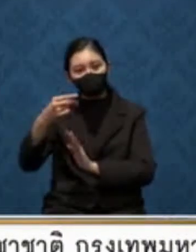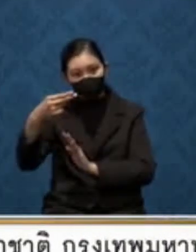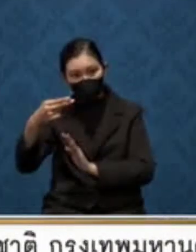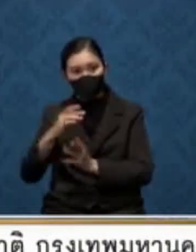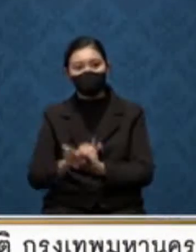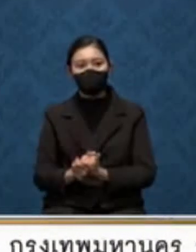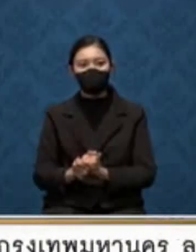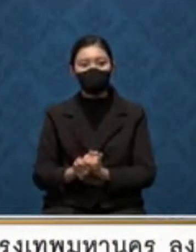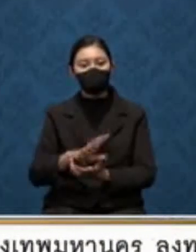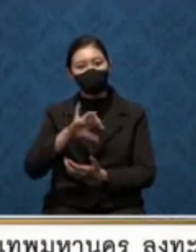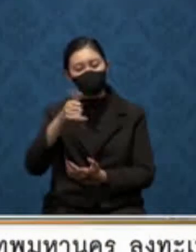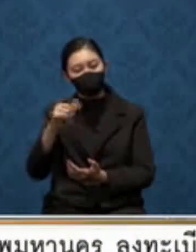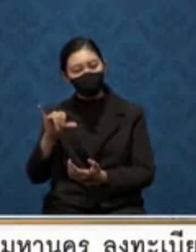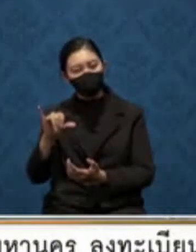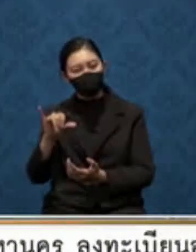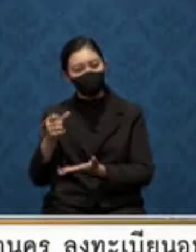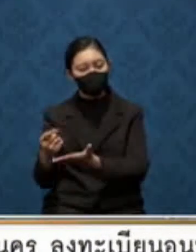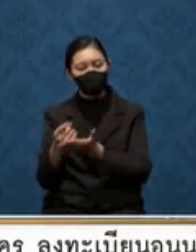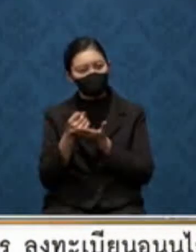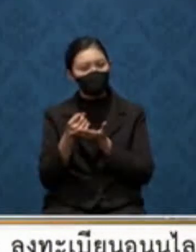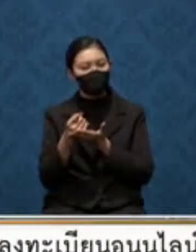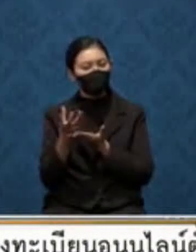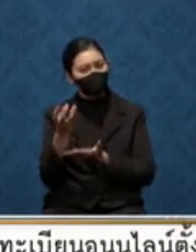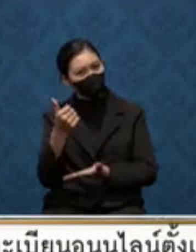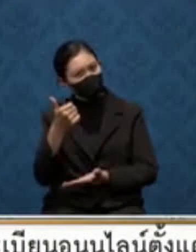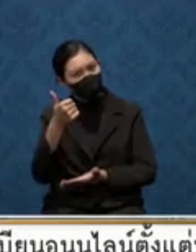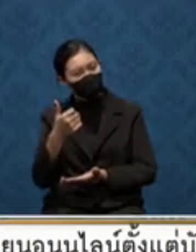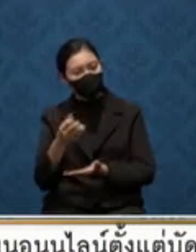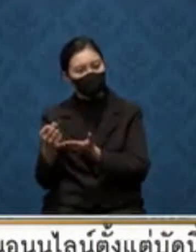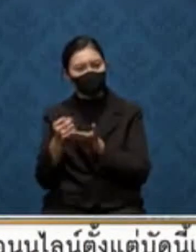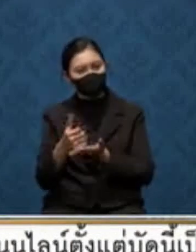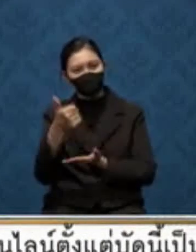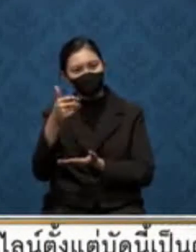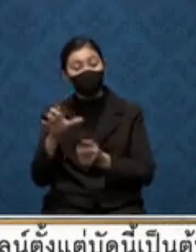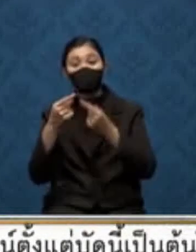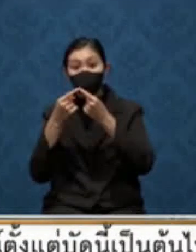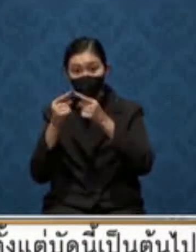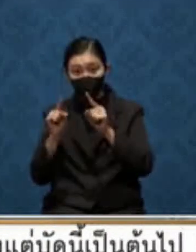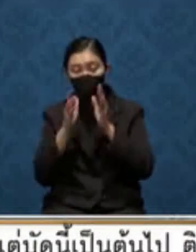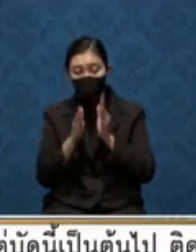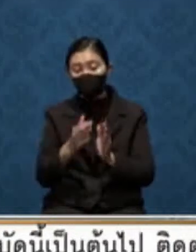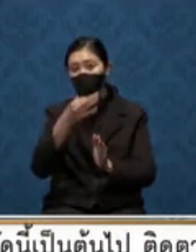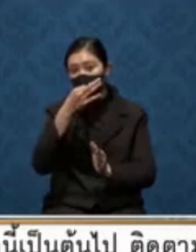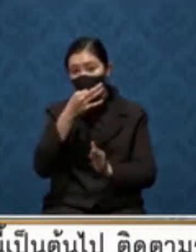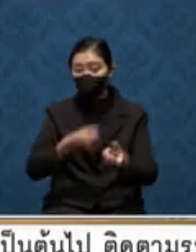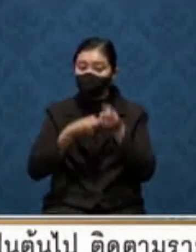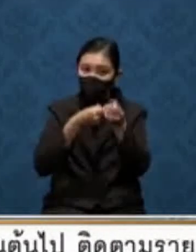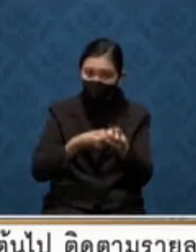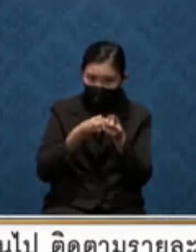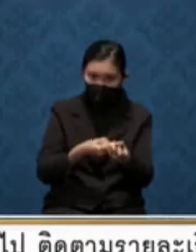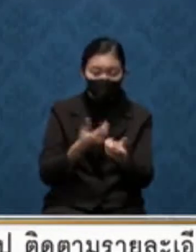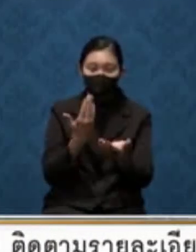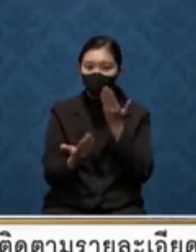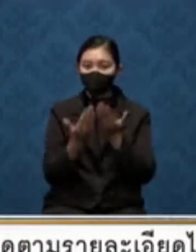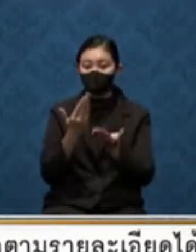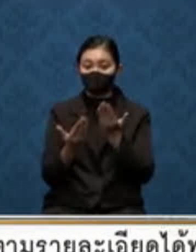λέแบบพวกท่านมากมขนานั้นแต่สำหรบผู้ก่ากอบการกระเศรรตกรสำหรบคนลนให่ทอยใวงการนี่คอความฝันของเขาและนี่คความ